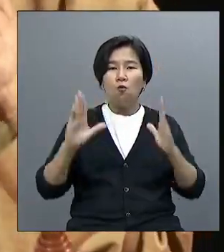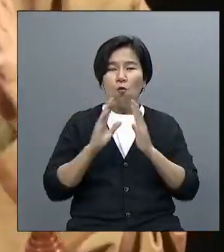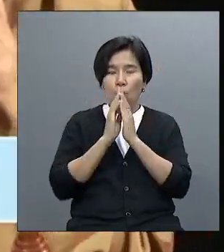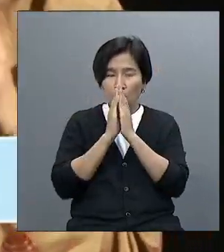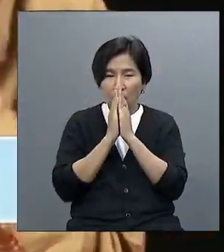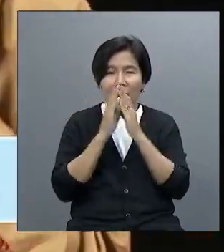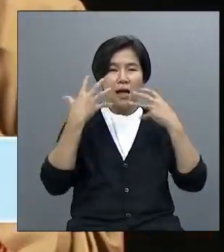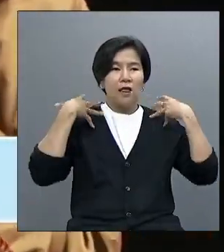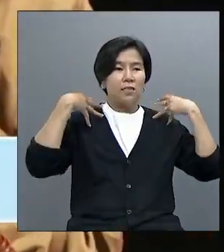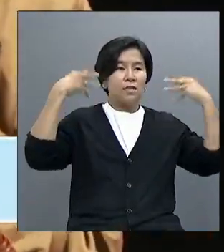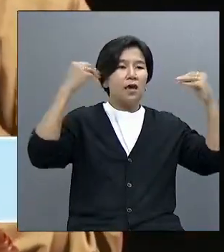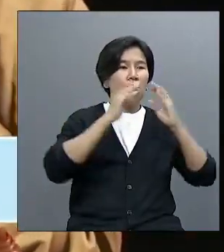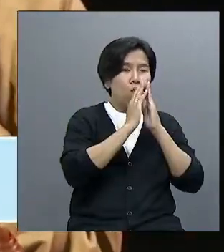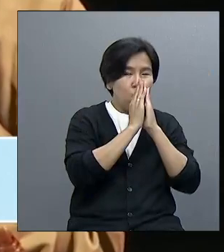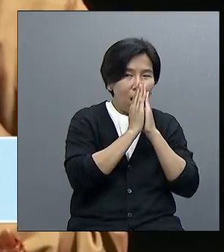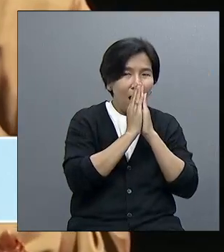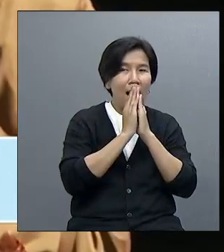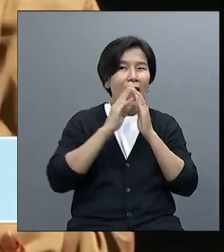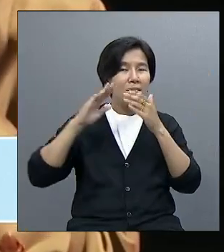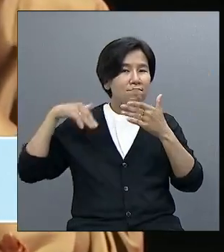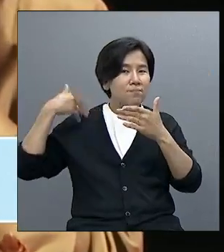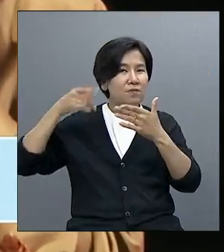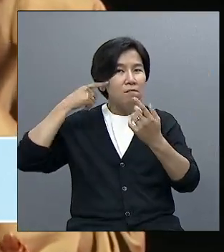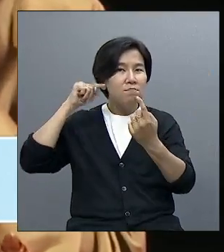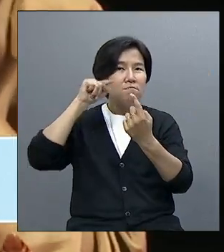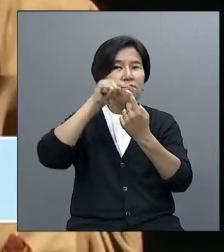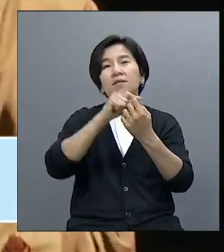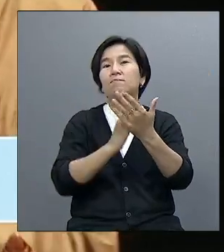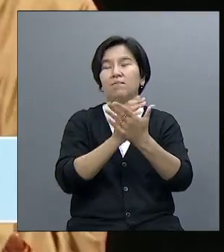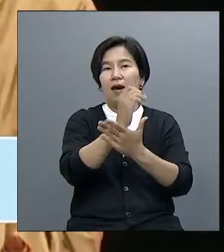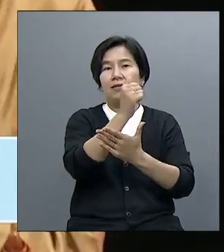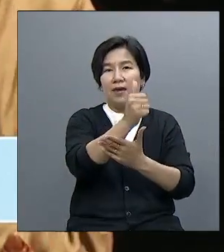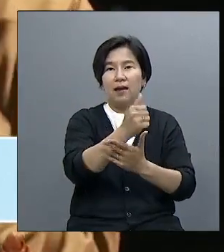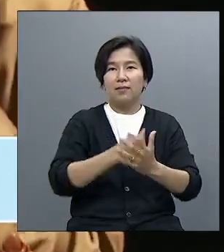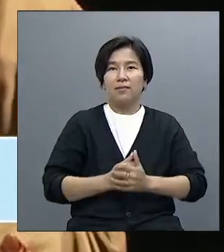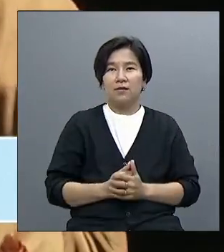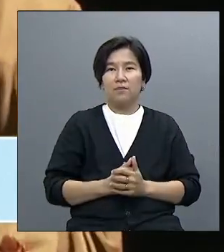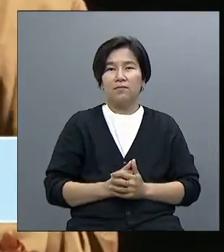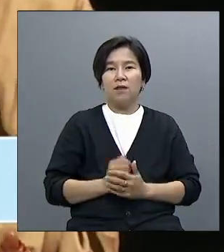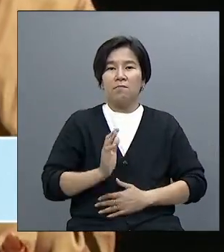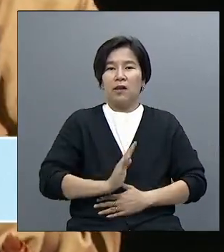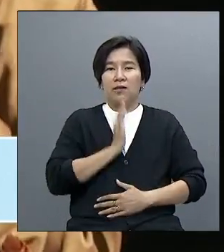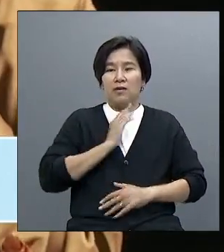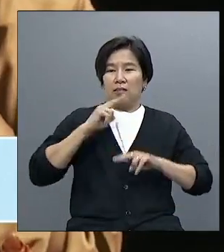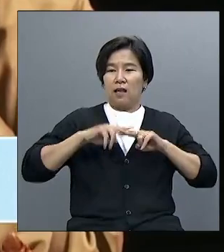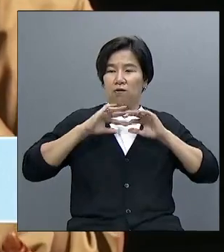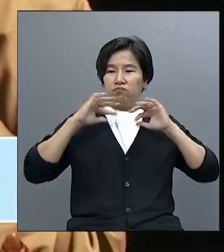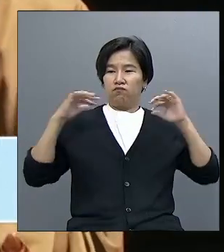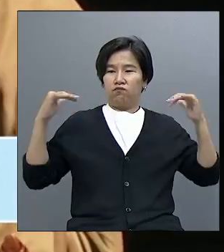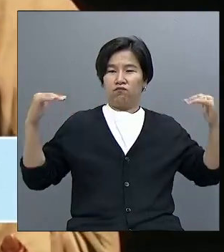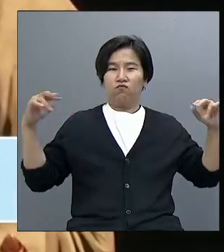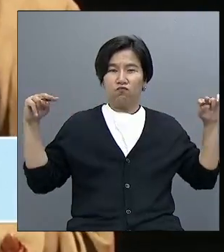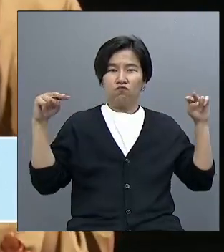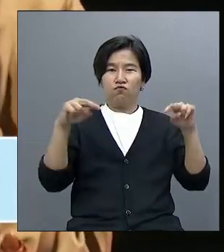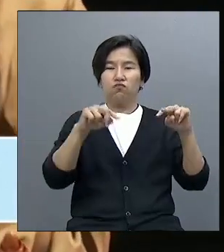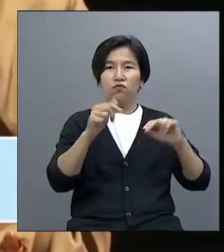ทธิ์ต่างๆที่ให้งานนั้นสำเร็จลุล่วงไปได้ดูดี รวมถึงพระมหากษัตริย์ ใช่ใช่ที่จะมาทอดพระเนตรในงานนั้นนะครับหลังจากนั้นก็จะเป็นบ